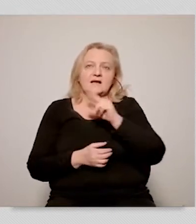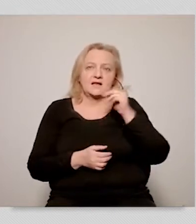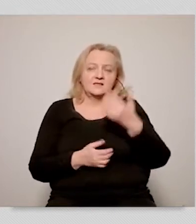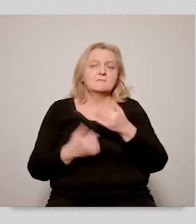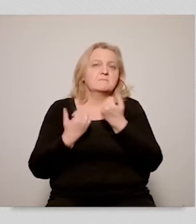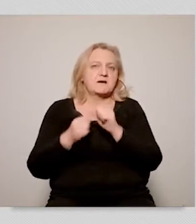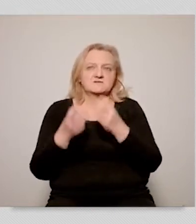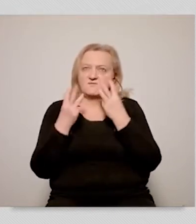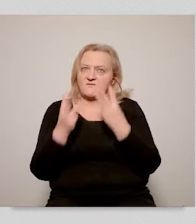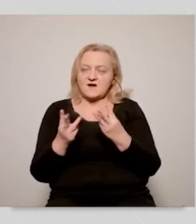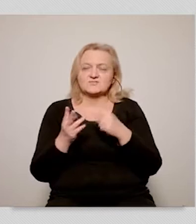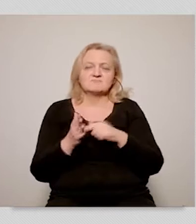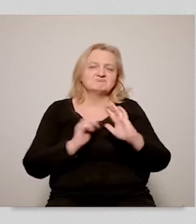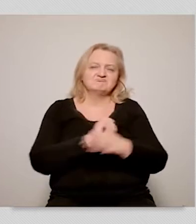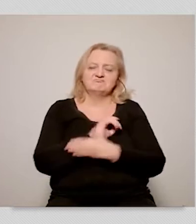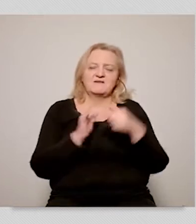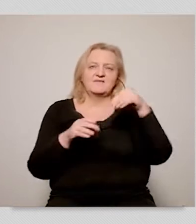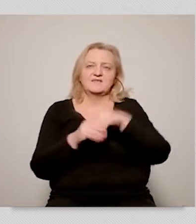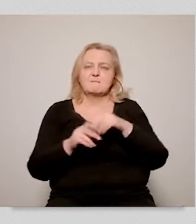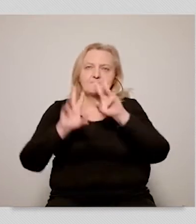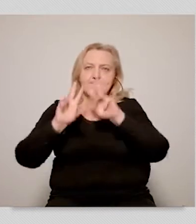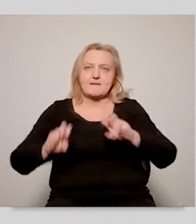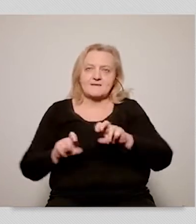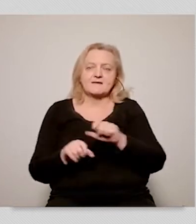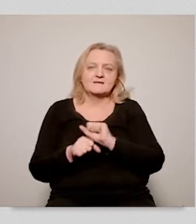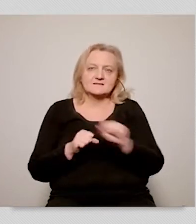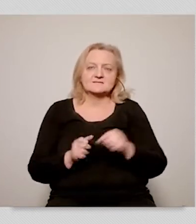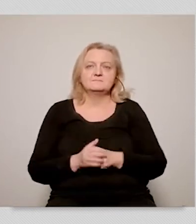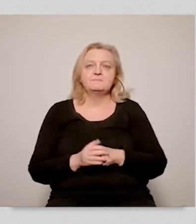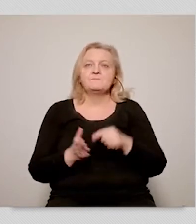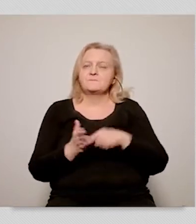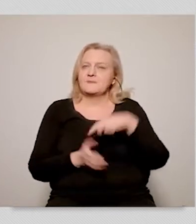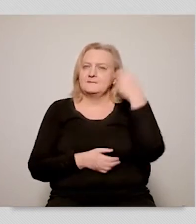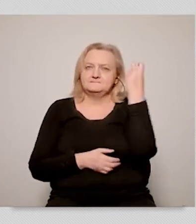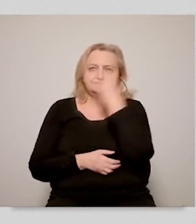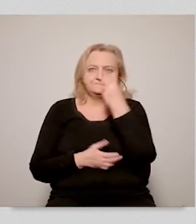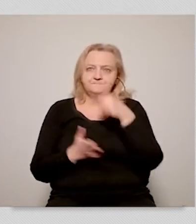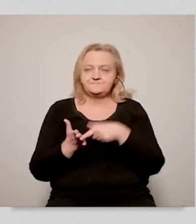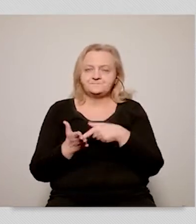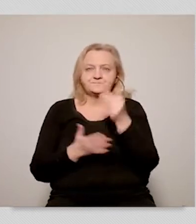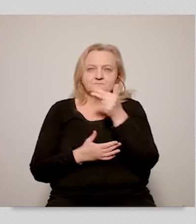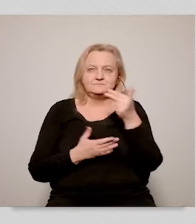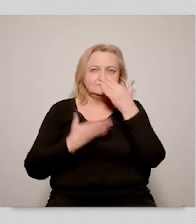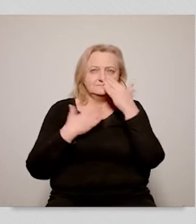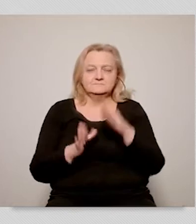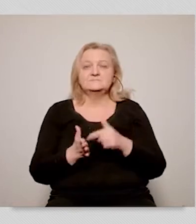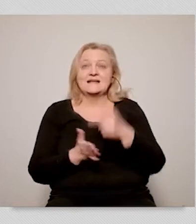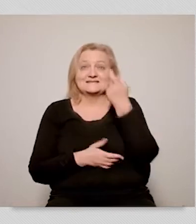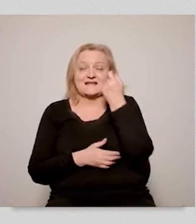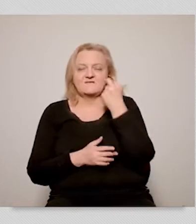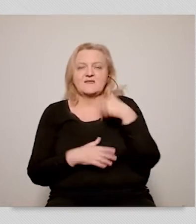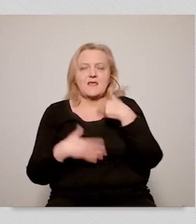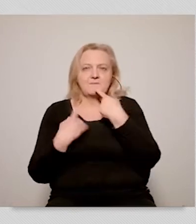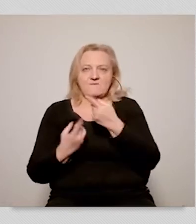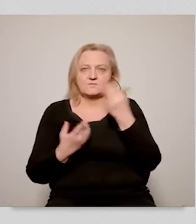poparte badaniami, które bardzo ciekawe kwestie pokazują. Ja za chwilę do nich